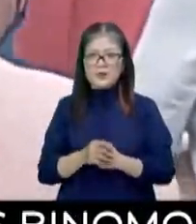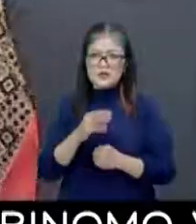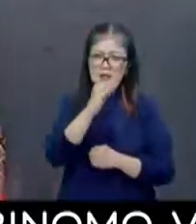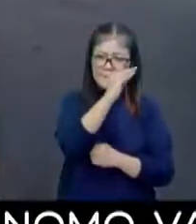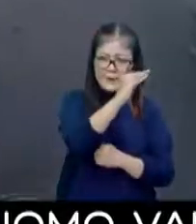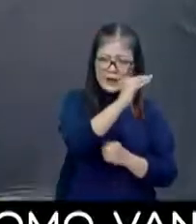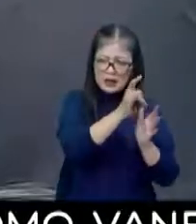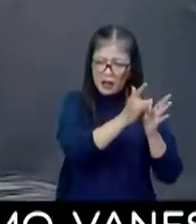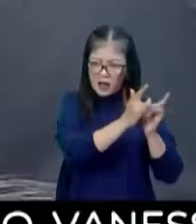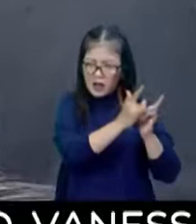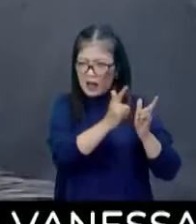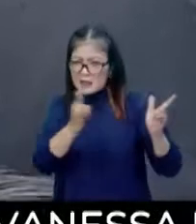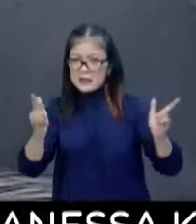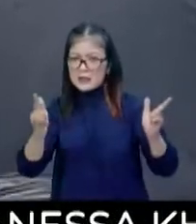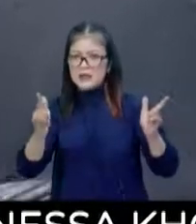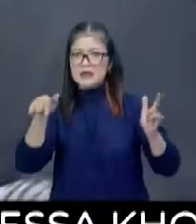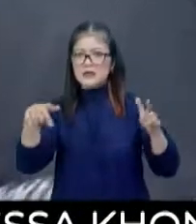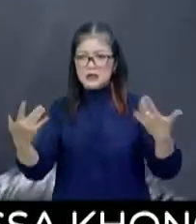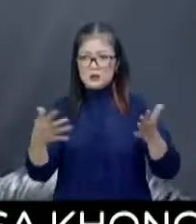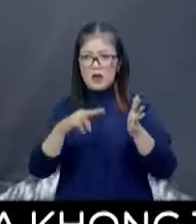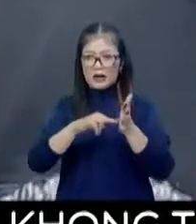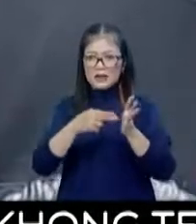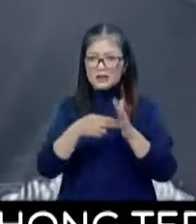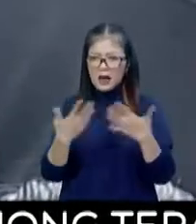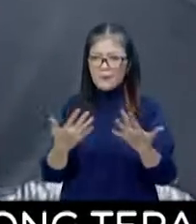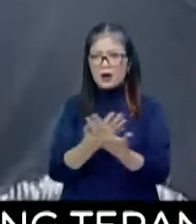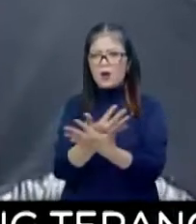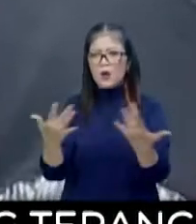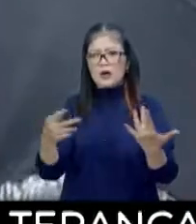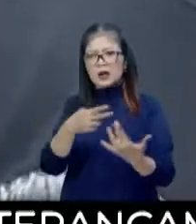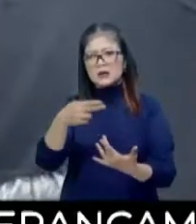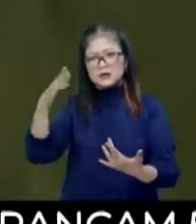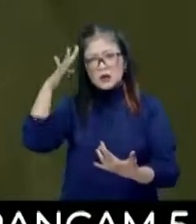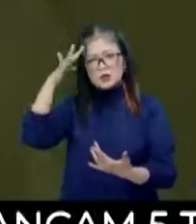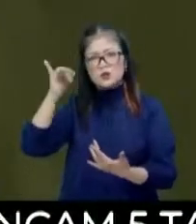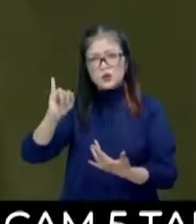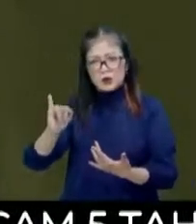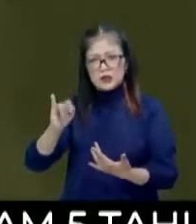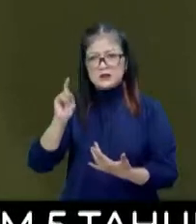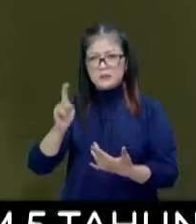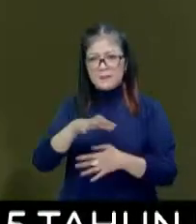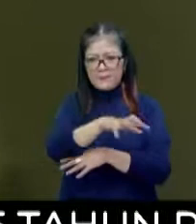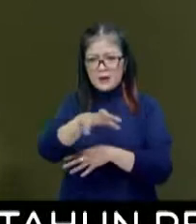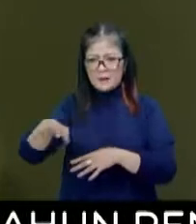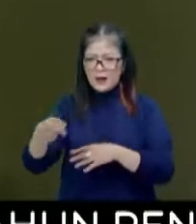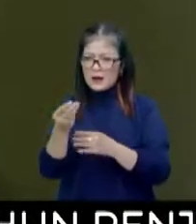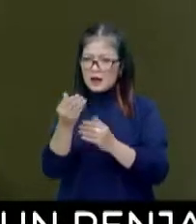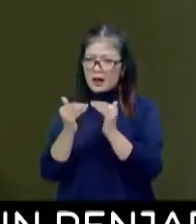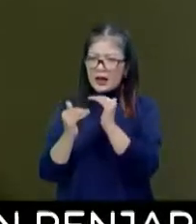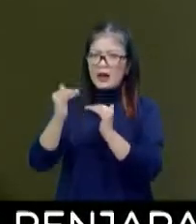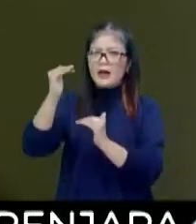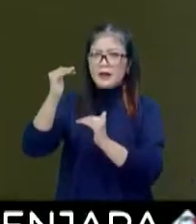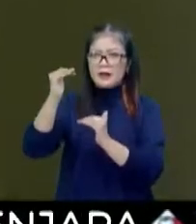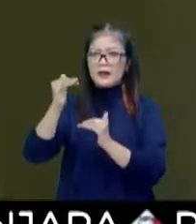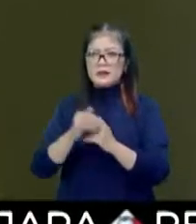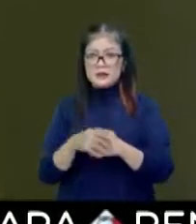menandakan betapa sulitnya perekonomian warga akibat kenaikan harga kebutuhan pokok di pasaran. Warga berharap bantuan seperti